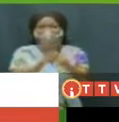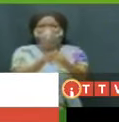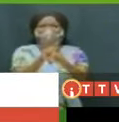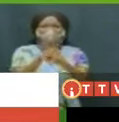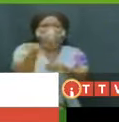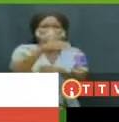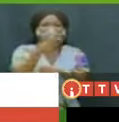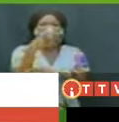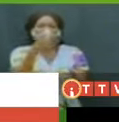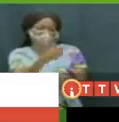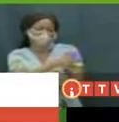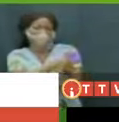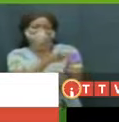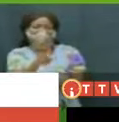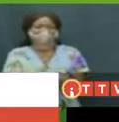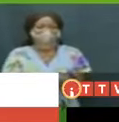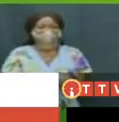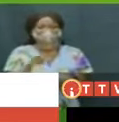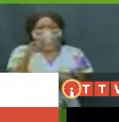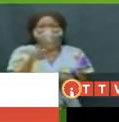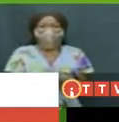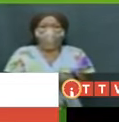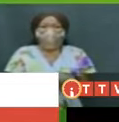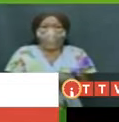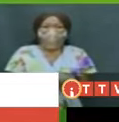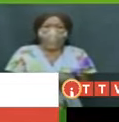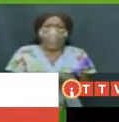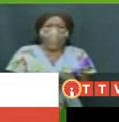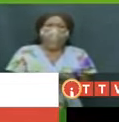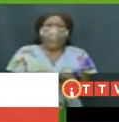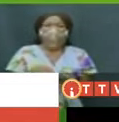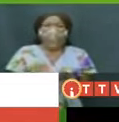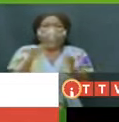timauzidwa. Ichi chikubwerezera chiwerengero chathu ku